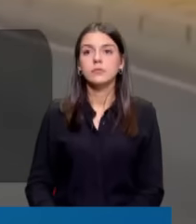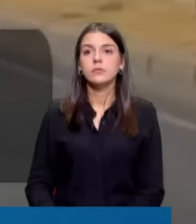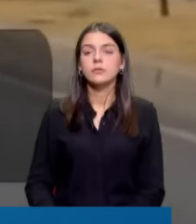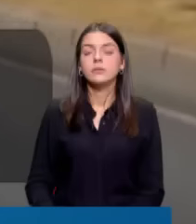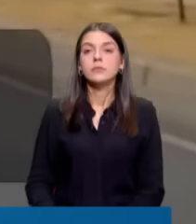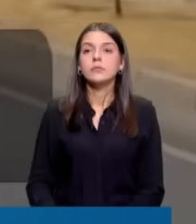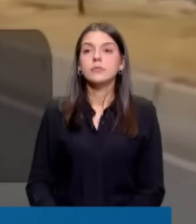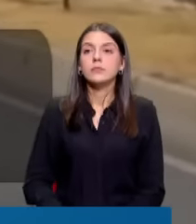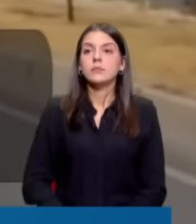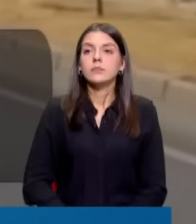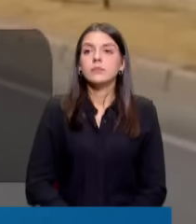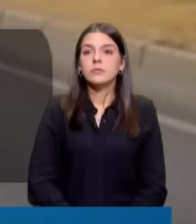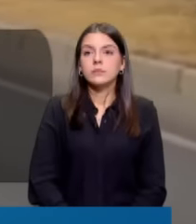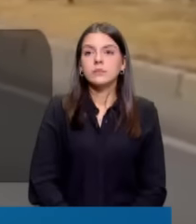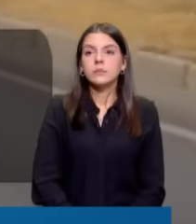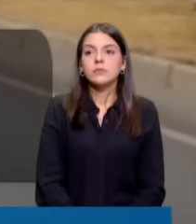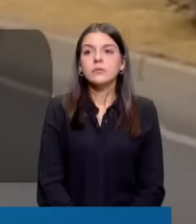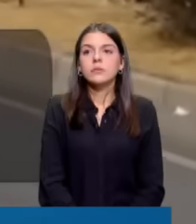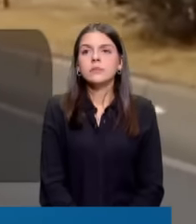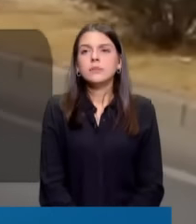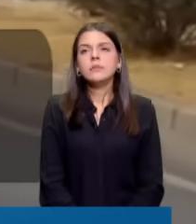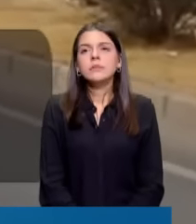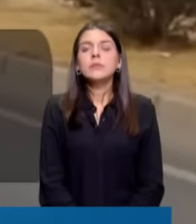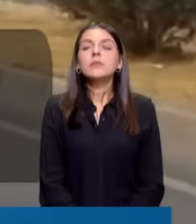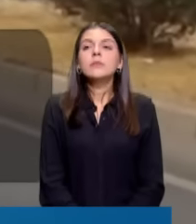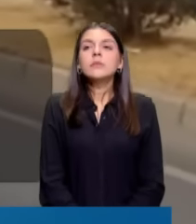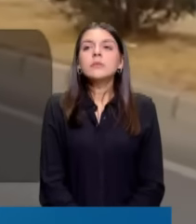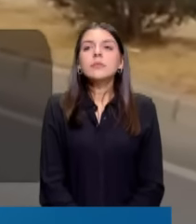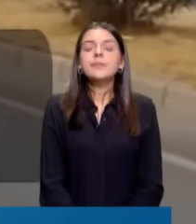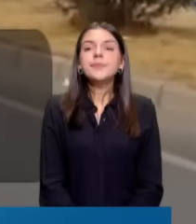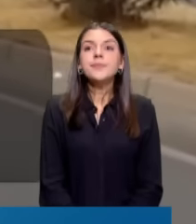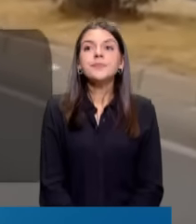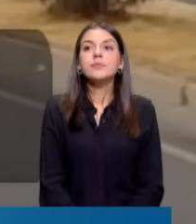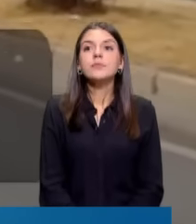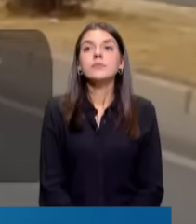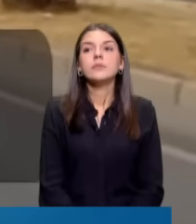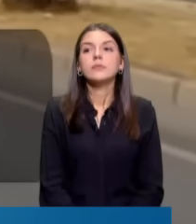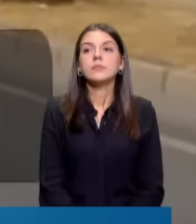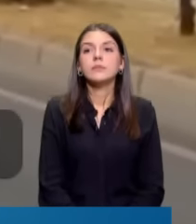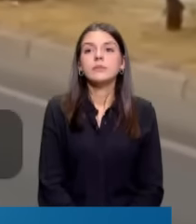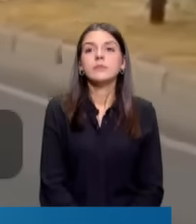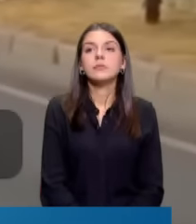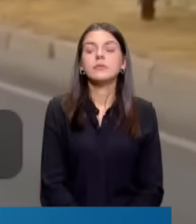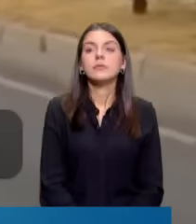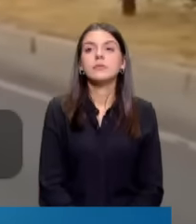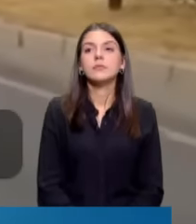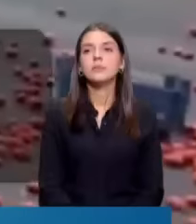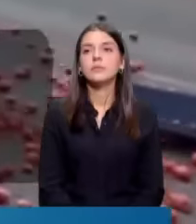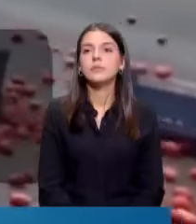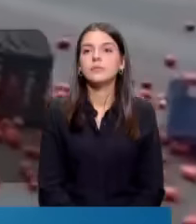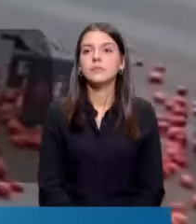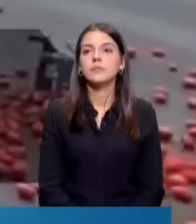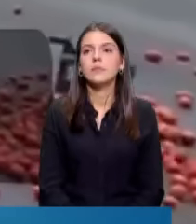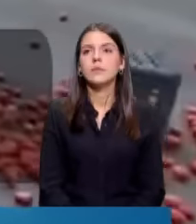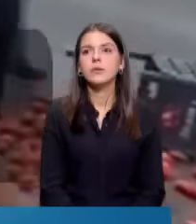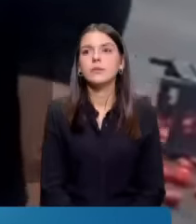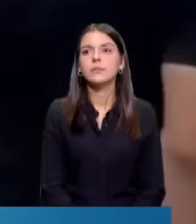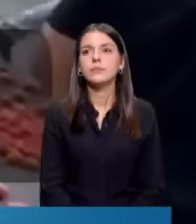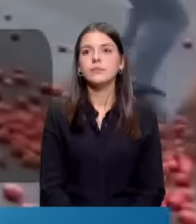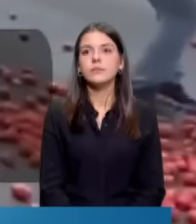Narlı beldesinden yürüyerek Kahramanmaraş valiliğinin önüne kadar gidecekler. Haklarını aramak için gidiyorlar. Görünler